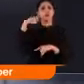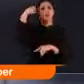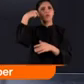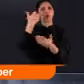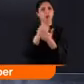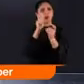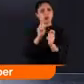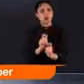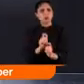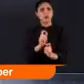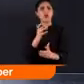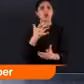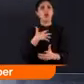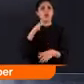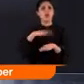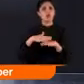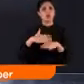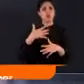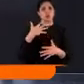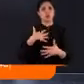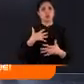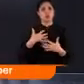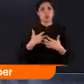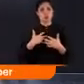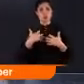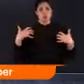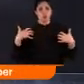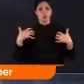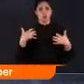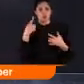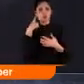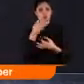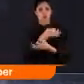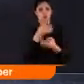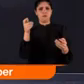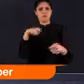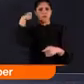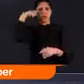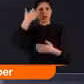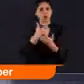videosu. Yaptıklarını öven, kendileriyle gurur duyduklarını ilan eden bir video.